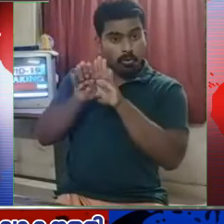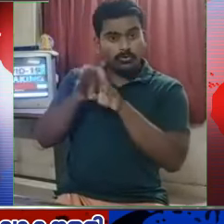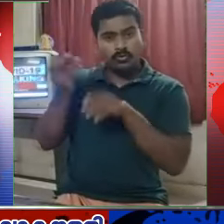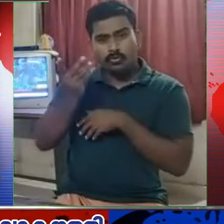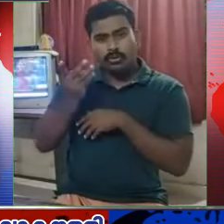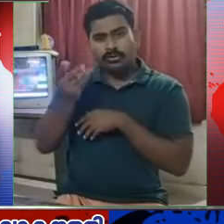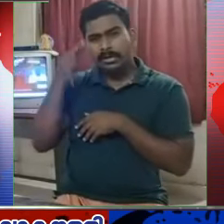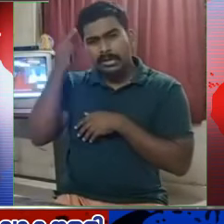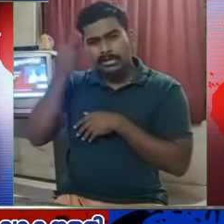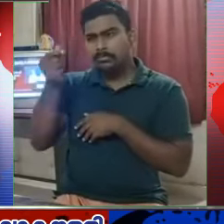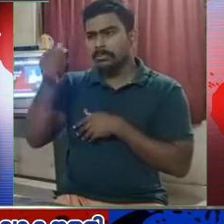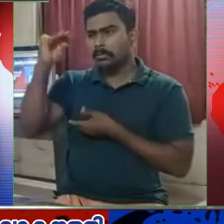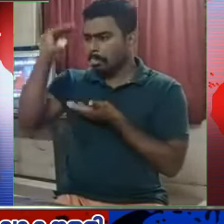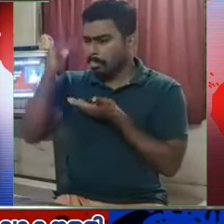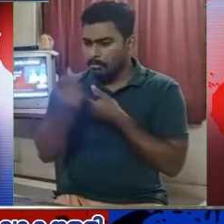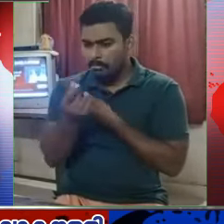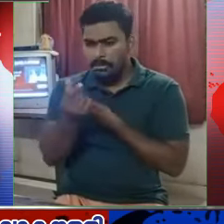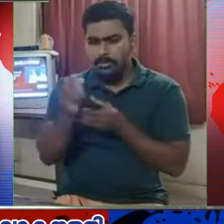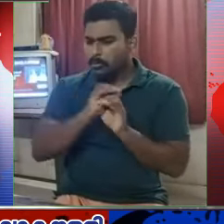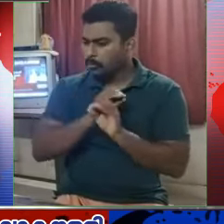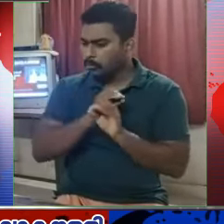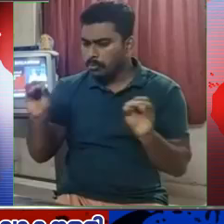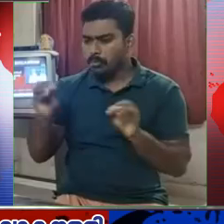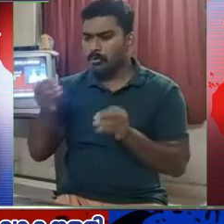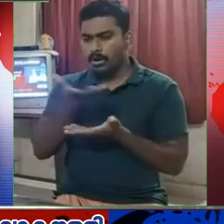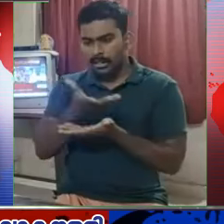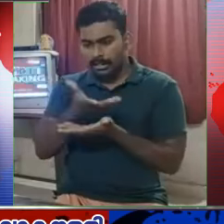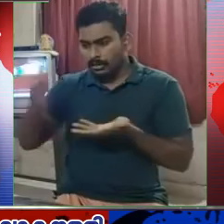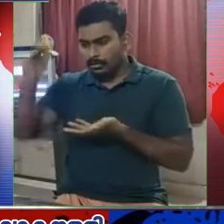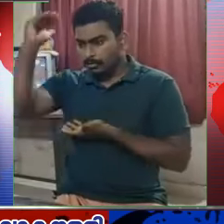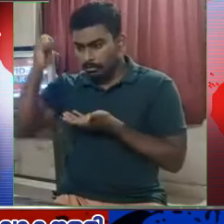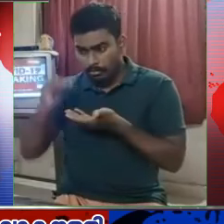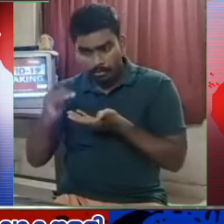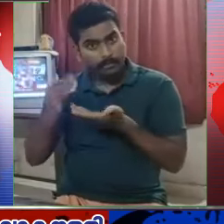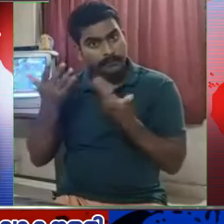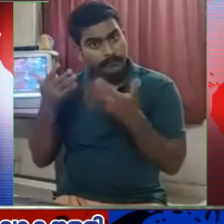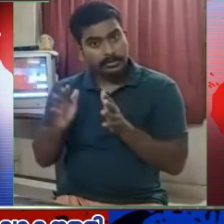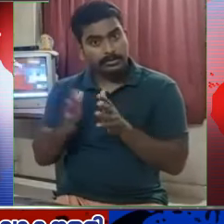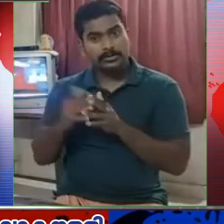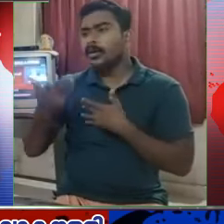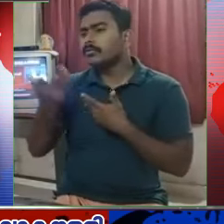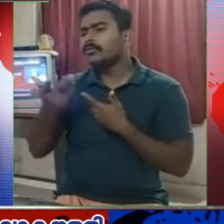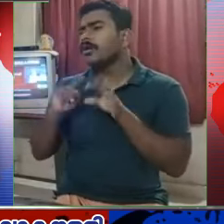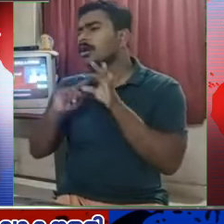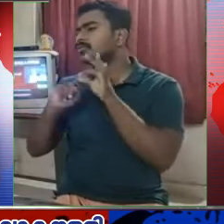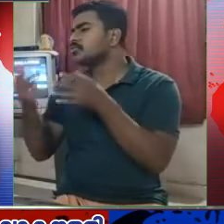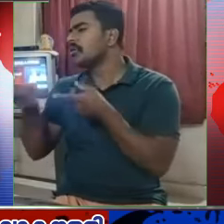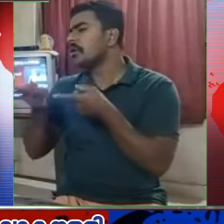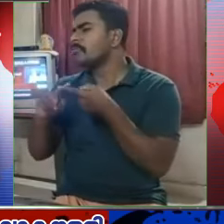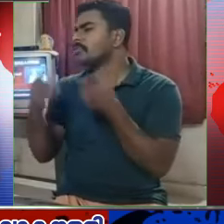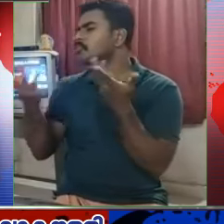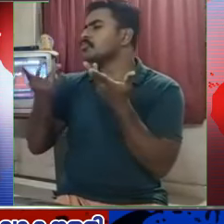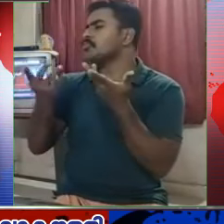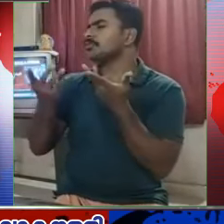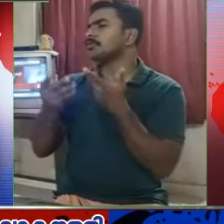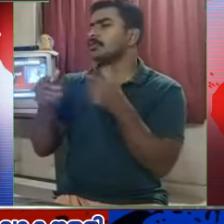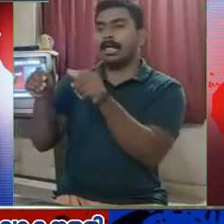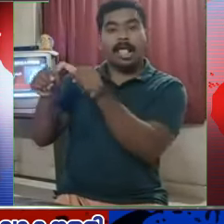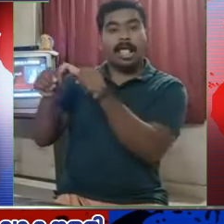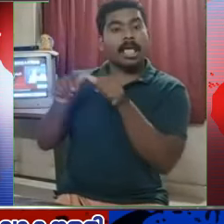കമ്മ്യൂണിറ്റി കിച്ചൺ ഒരിടത്ത്